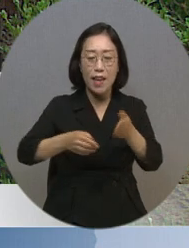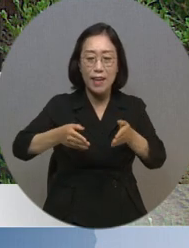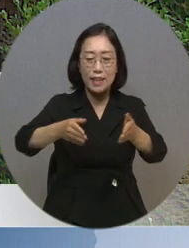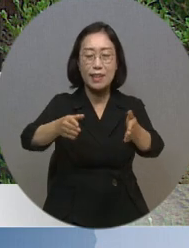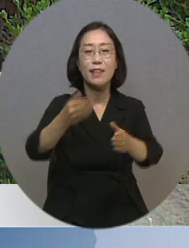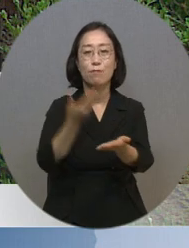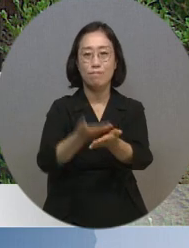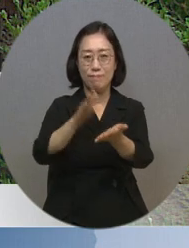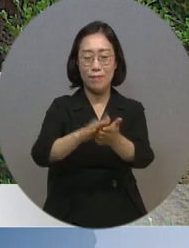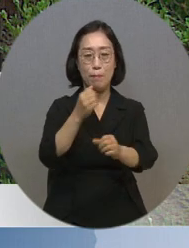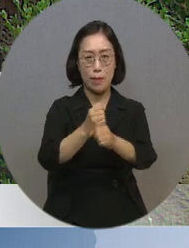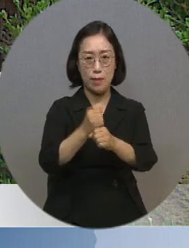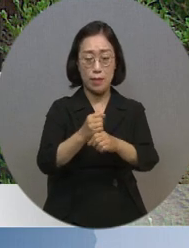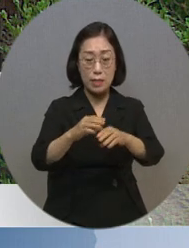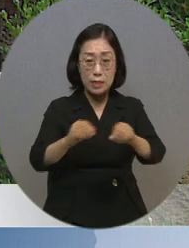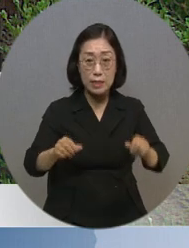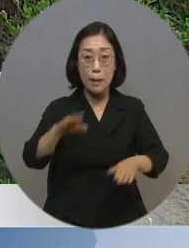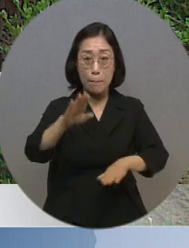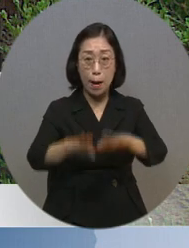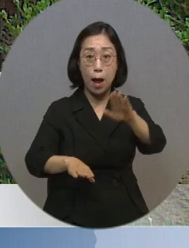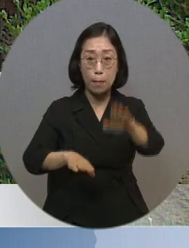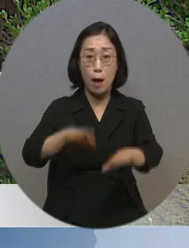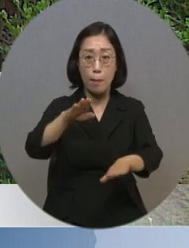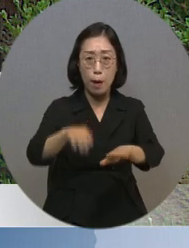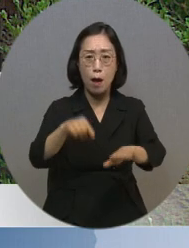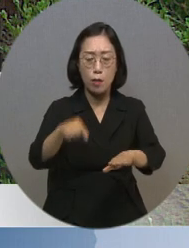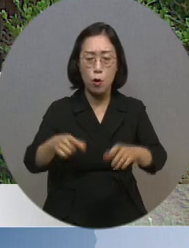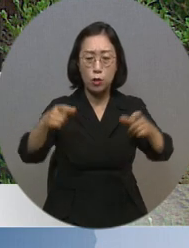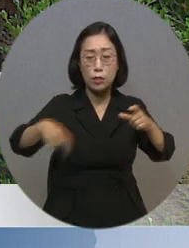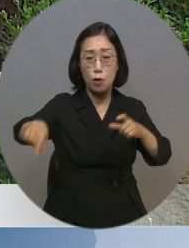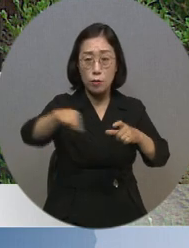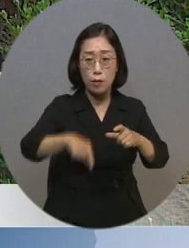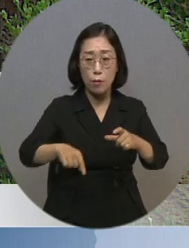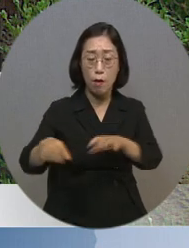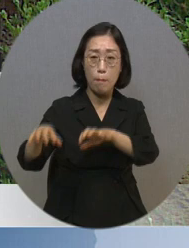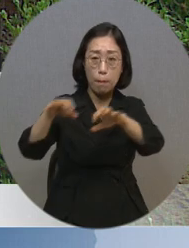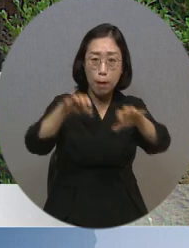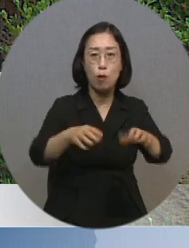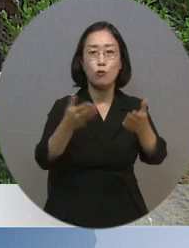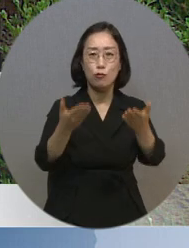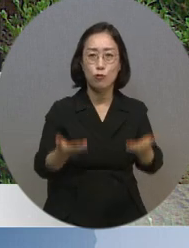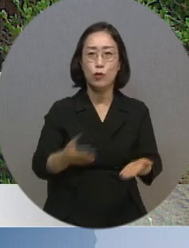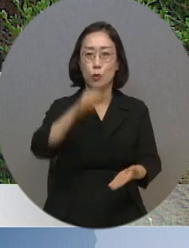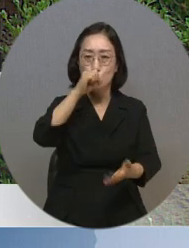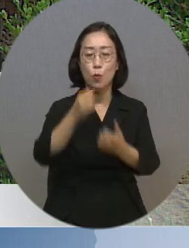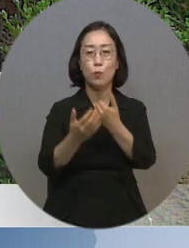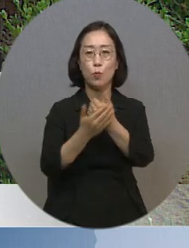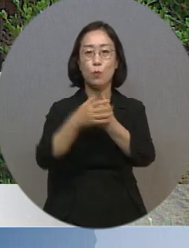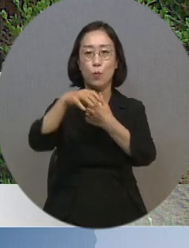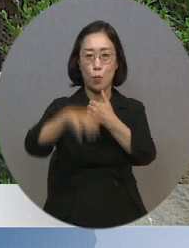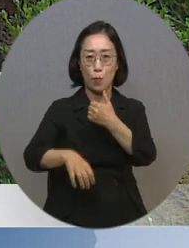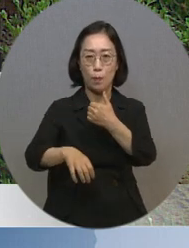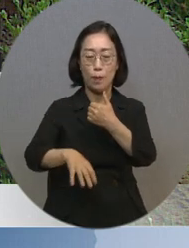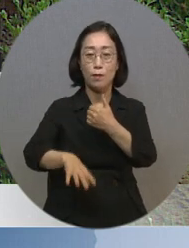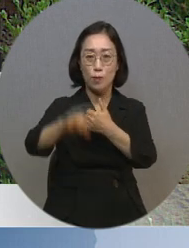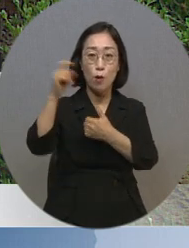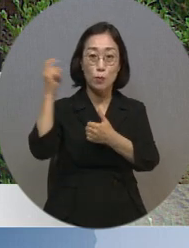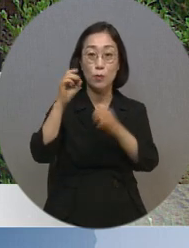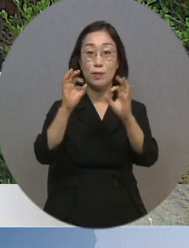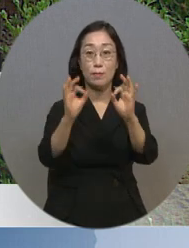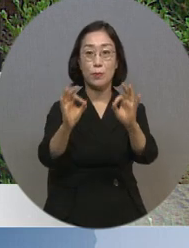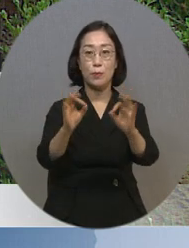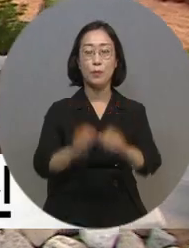조성했습니다. 황토길을 밟아볼 수 있는 길은 지역사회 휴식처 역할도 하고 있다는데요. 첫 소식 전해드립니다.